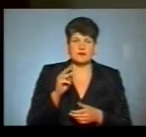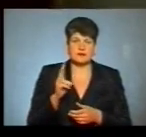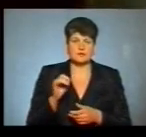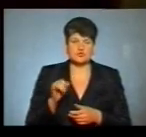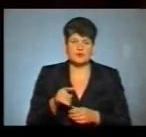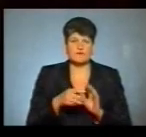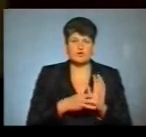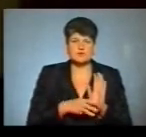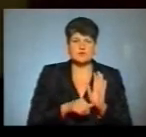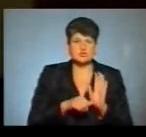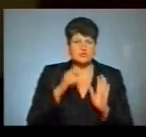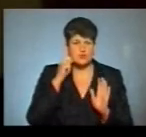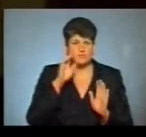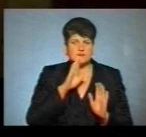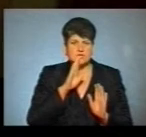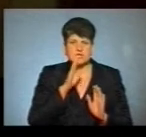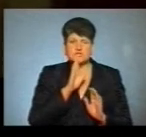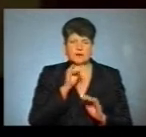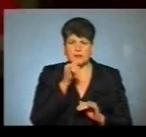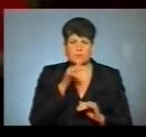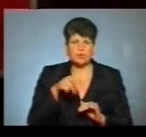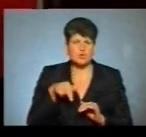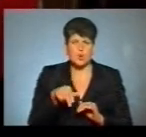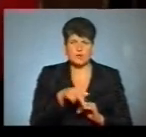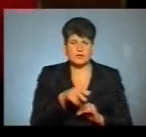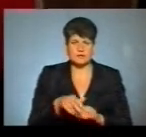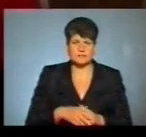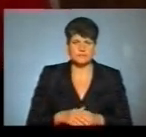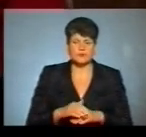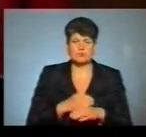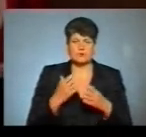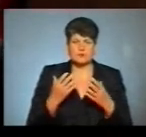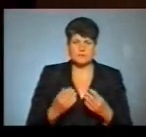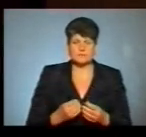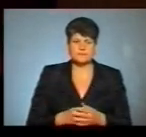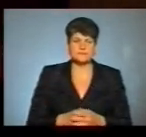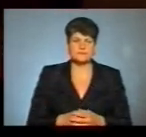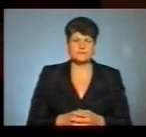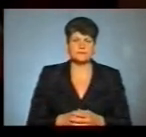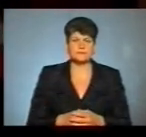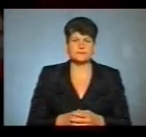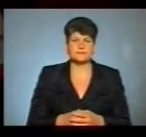Канчук. Їй 86 років. Жінка не може ходити. Доброго дня.